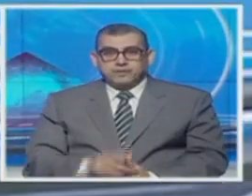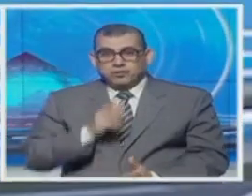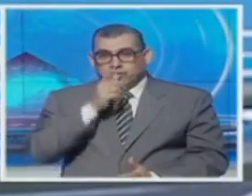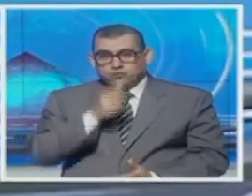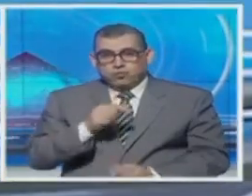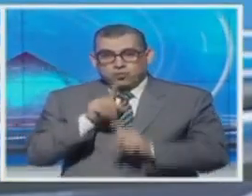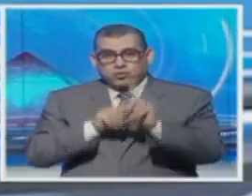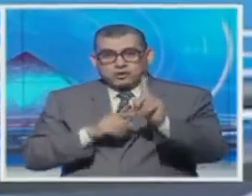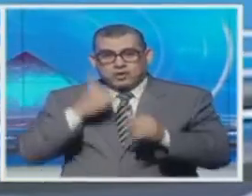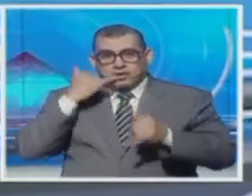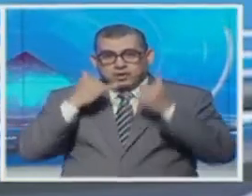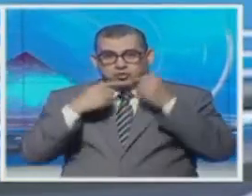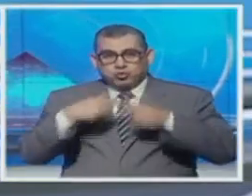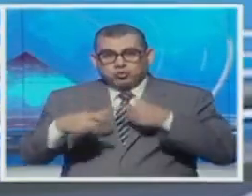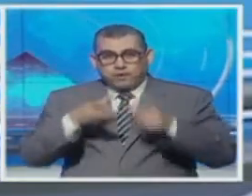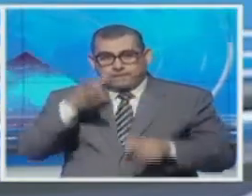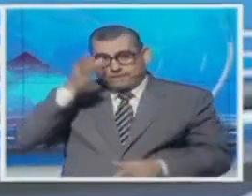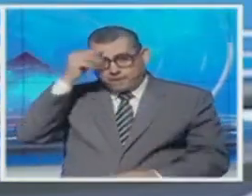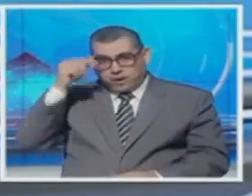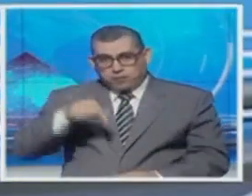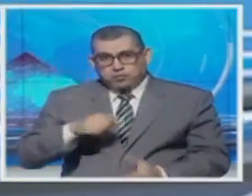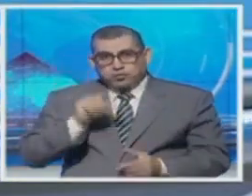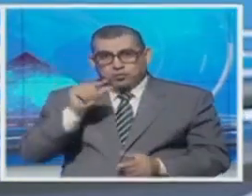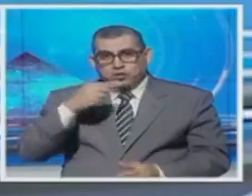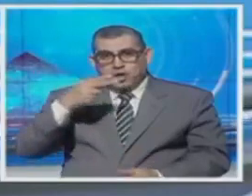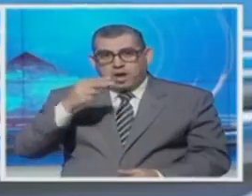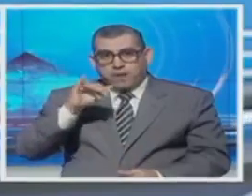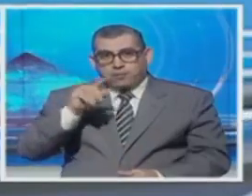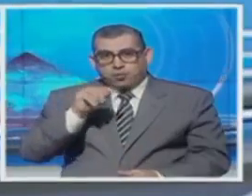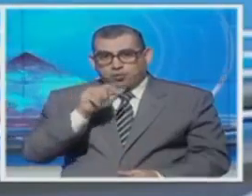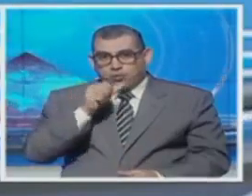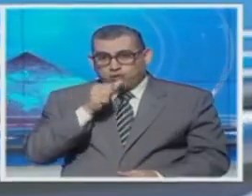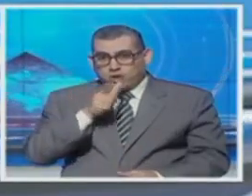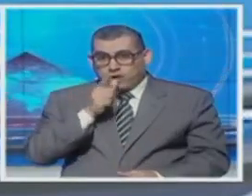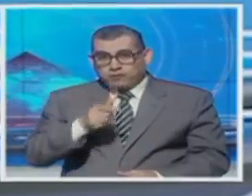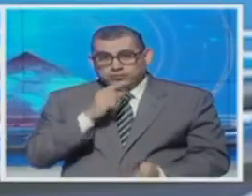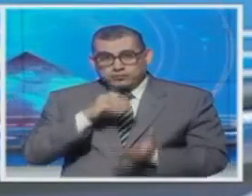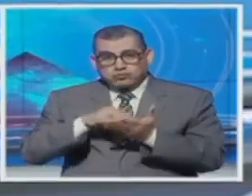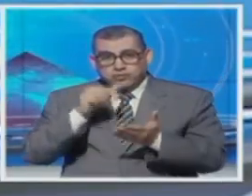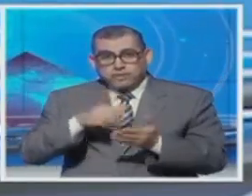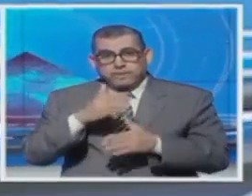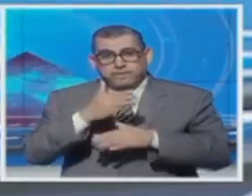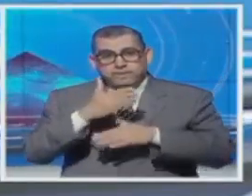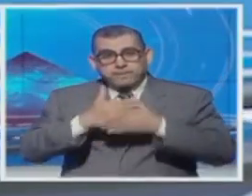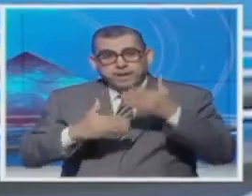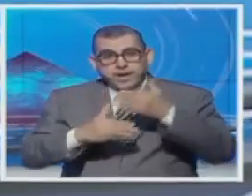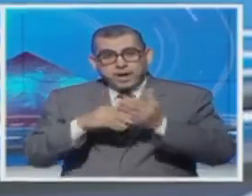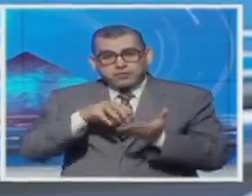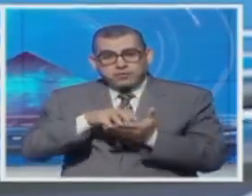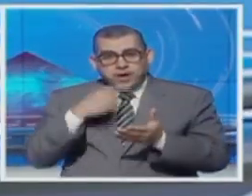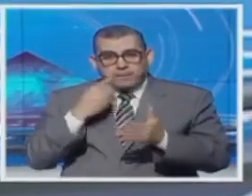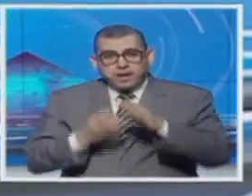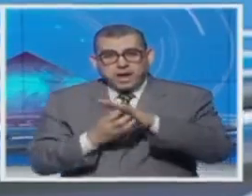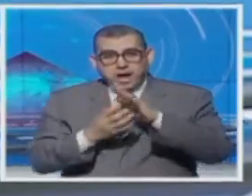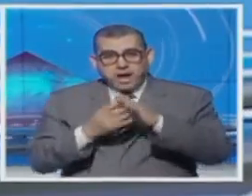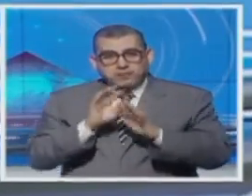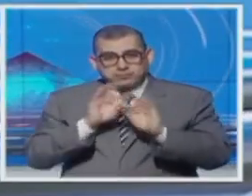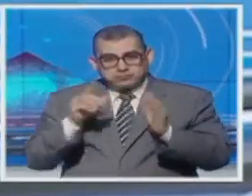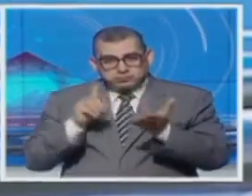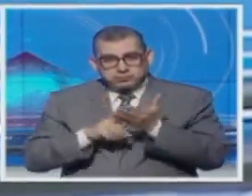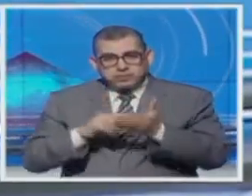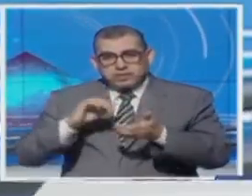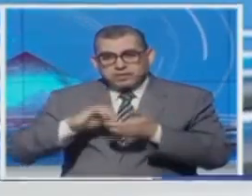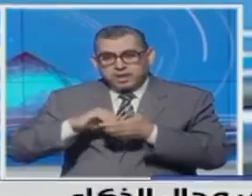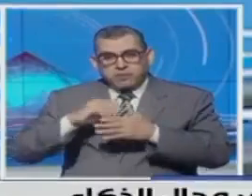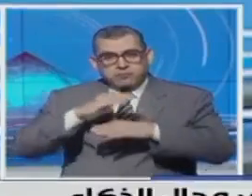أكد وزير الاتصالات وتكنولوجيا المعلومات الدكتور عمرو طلعت أن مبادرة بناء القدرات للجامعات تجسد